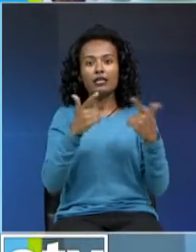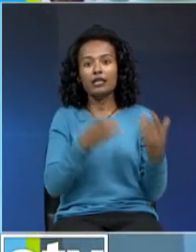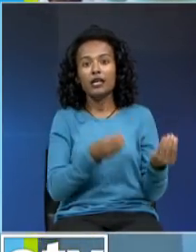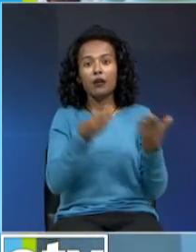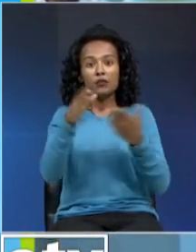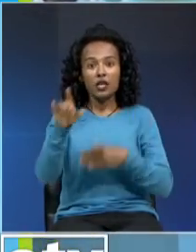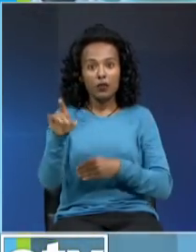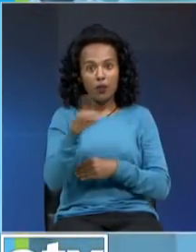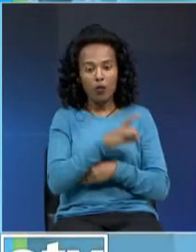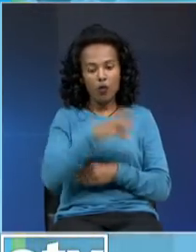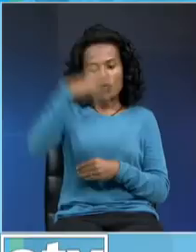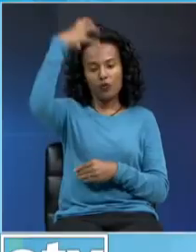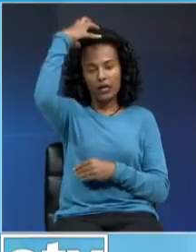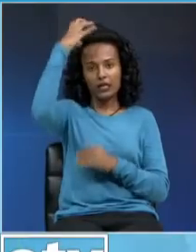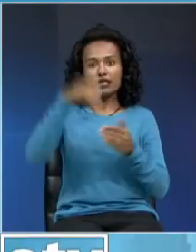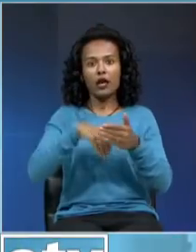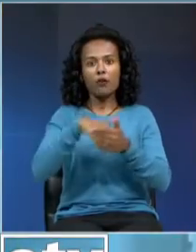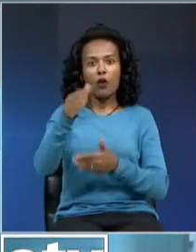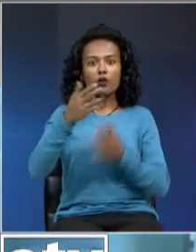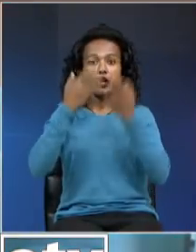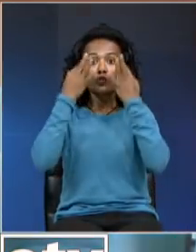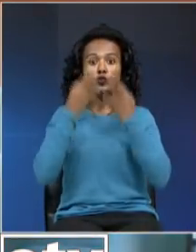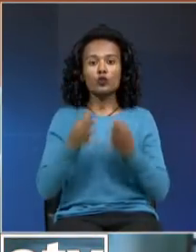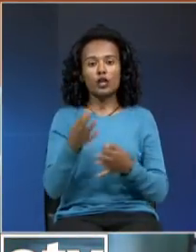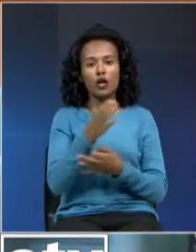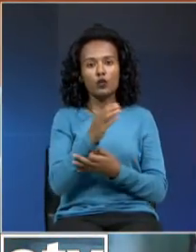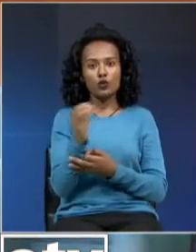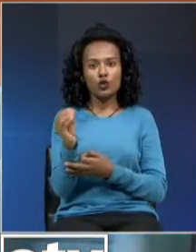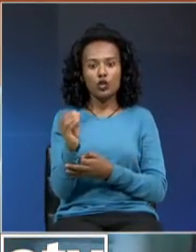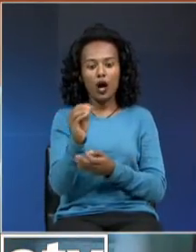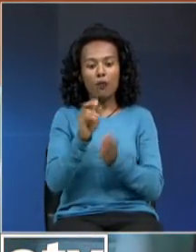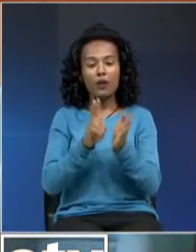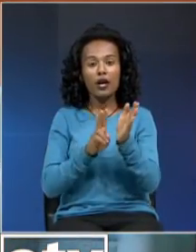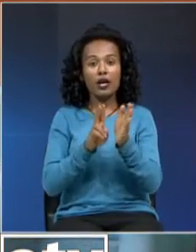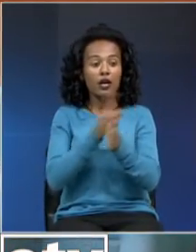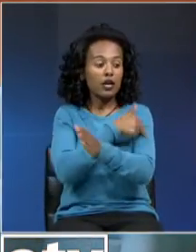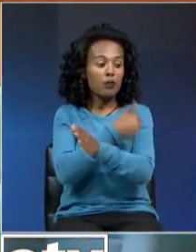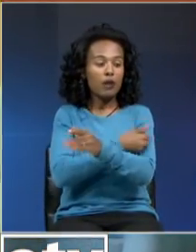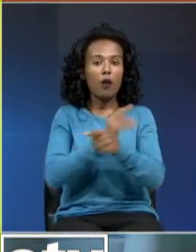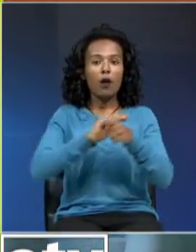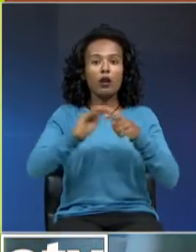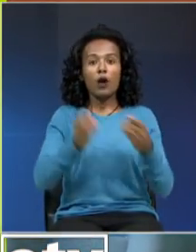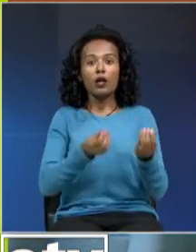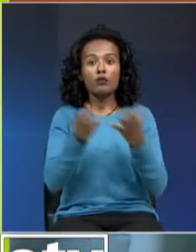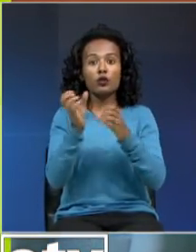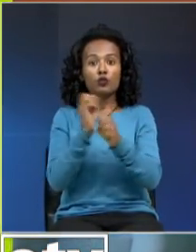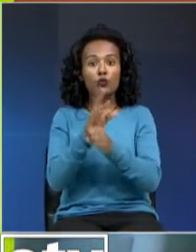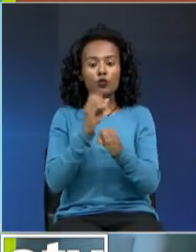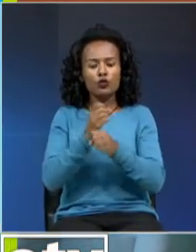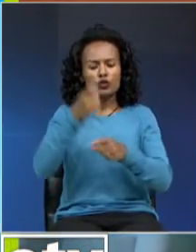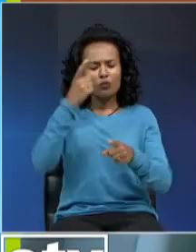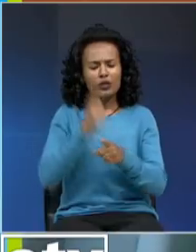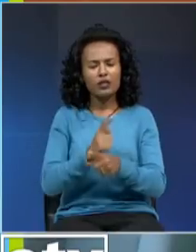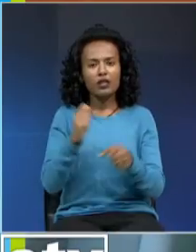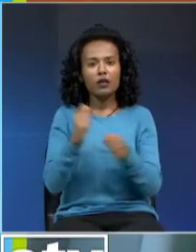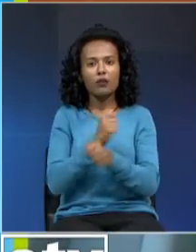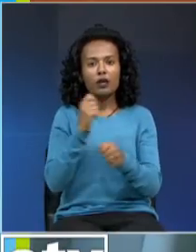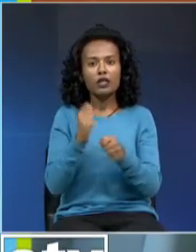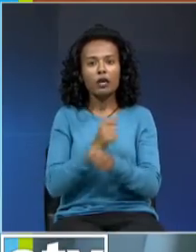የሚሰጥ በመሆኑ መንግስት የሚያወጣቸውን ውሳኔዎችና በህክምና ባለሙያዎች የሚሰጡ ምክሮችን በትክክል